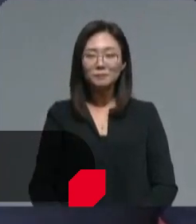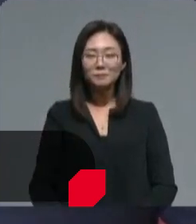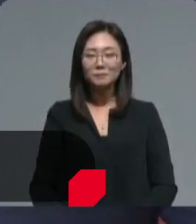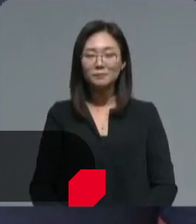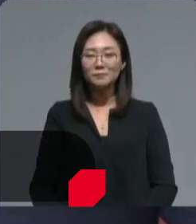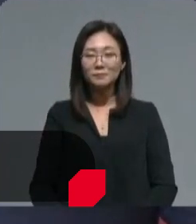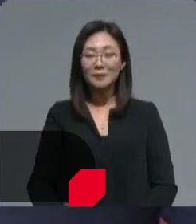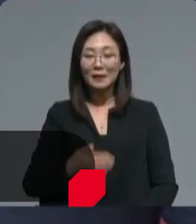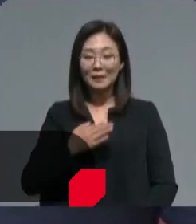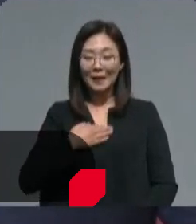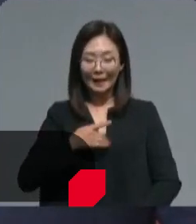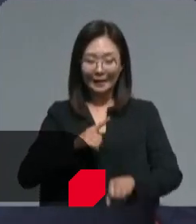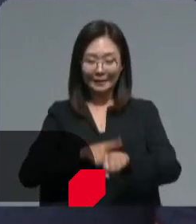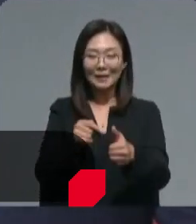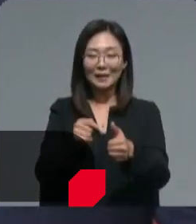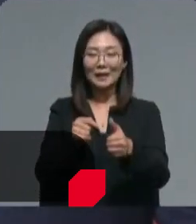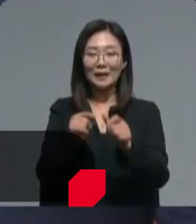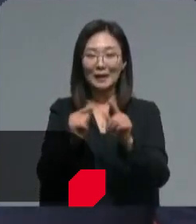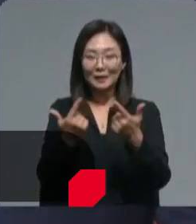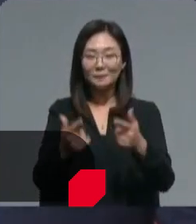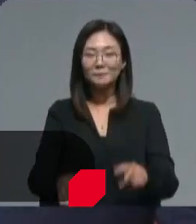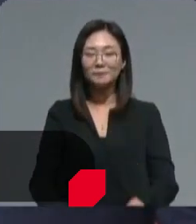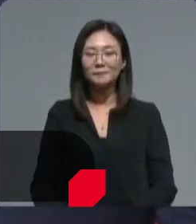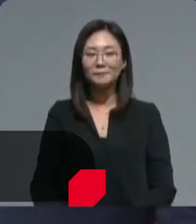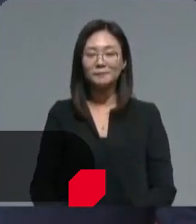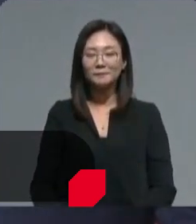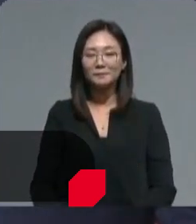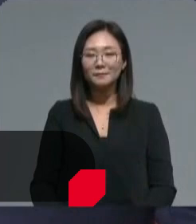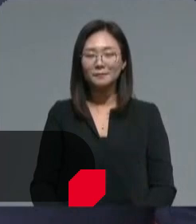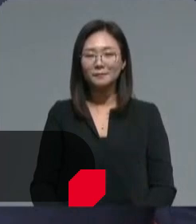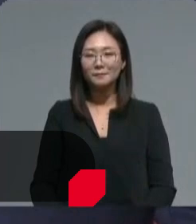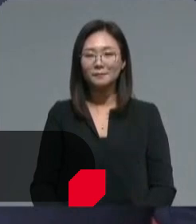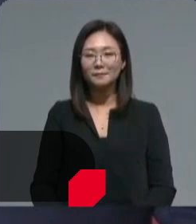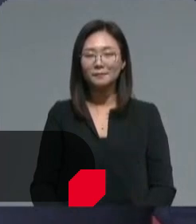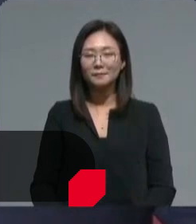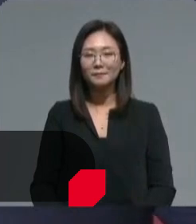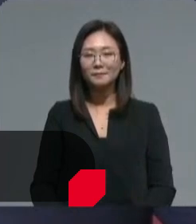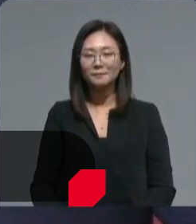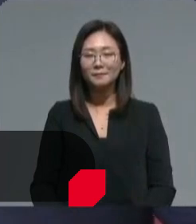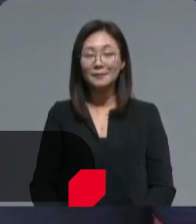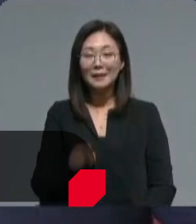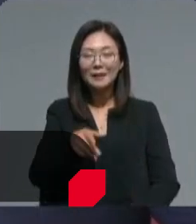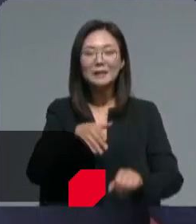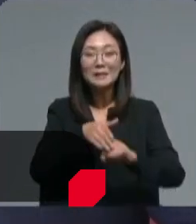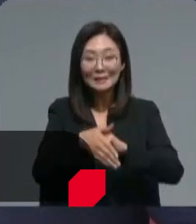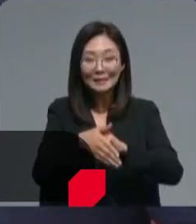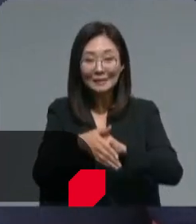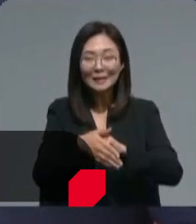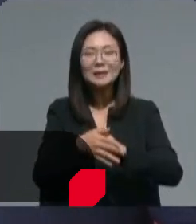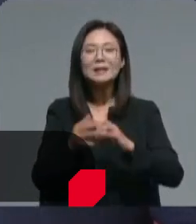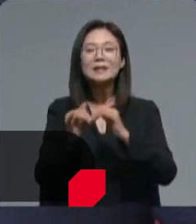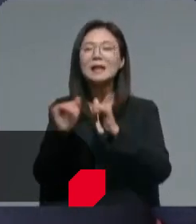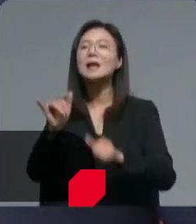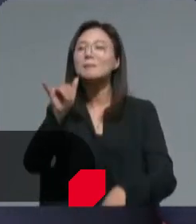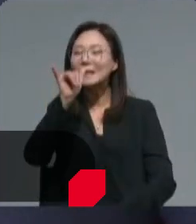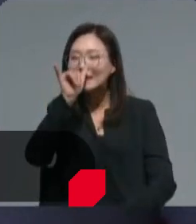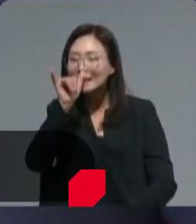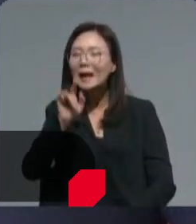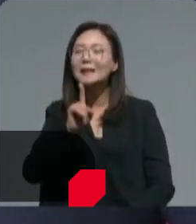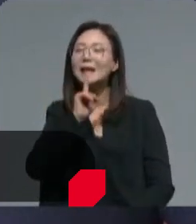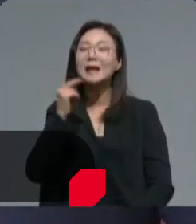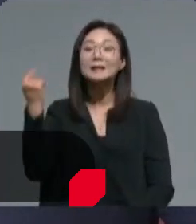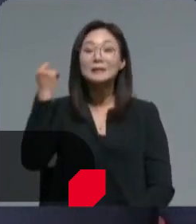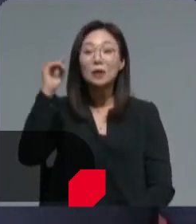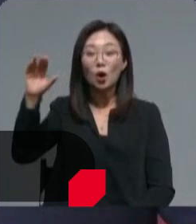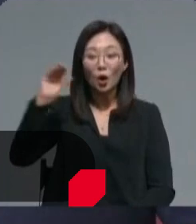심한 게 제가 아니죠. 제가 120시간을 그 인터뷰 때 언급을 했던 것은 이런 얘기를 하는 사람도 있더라. 제가 그